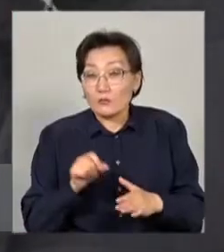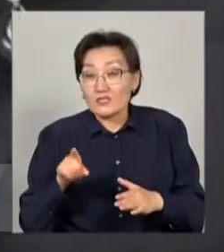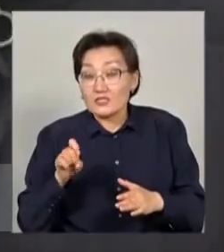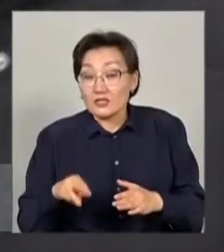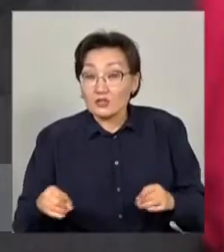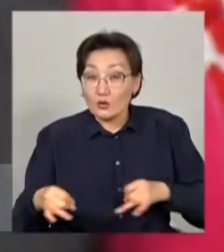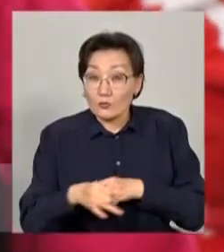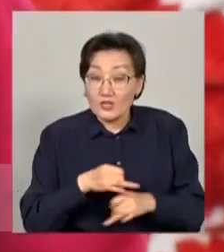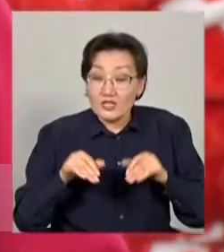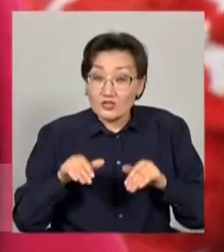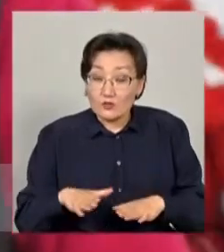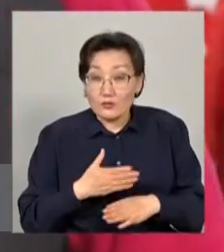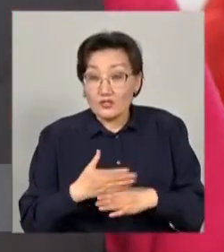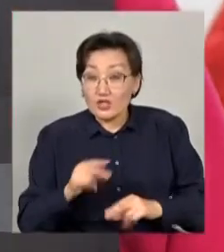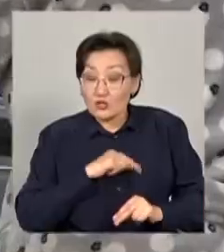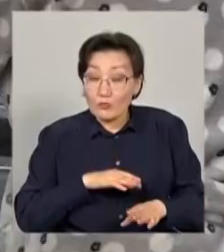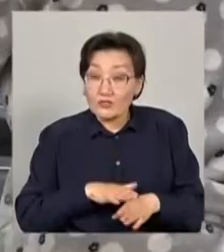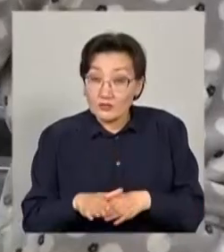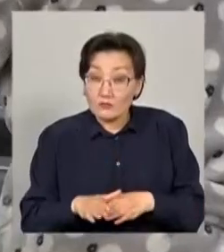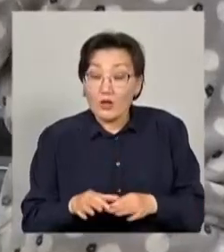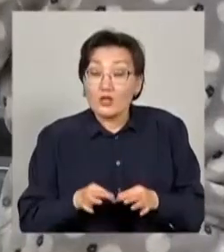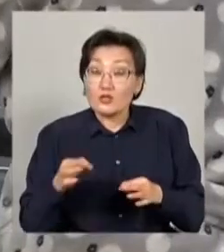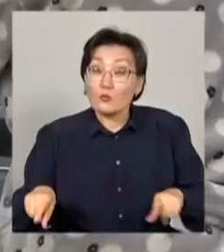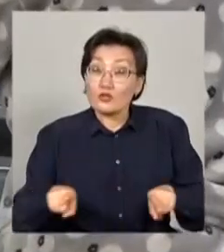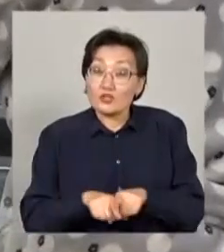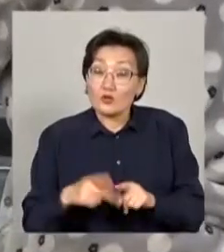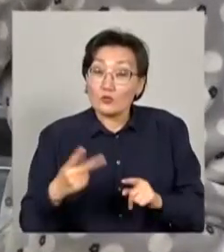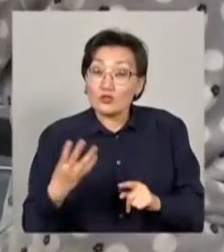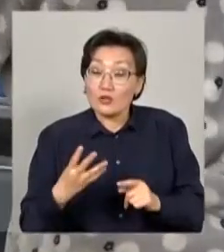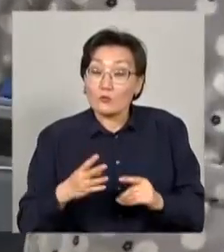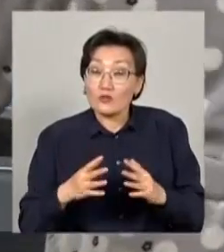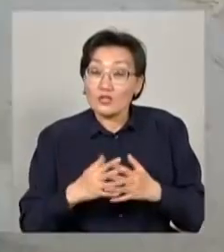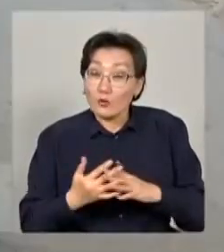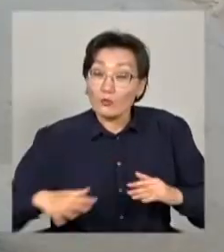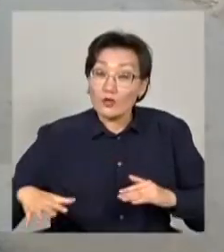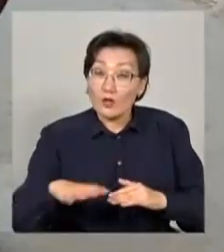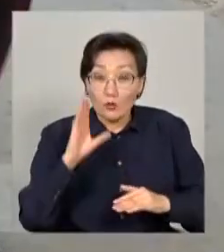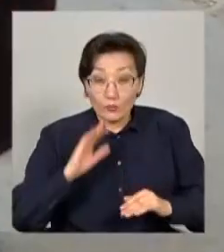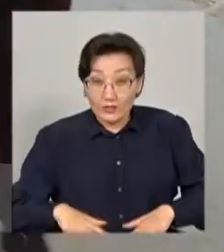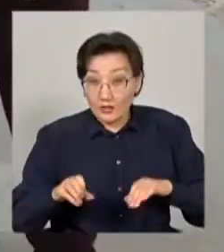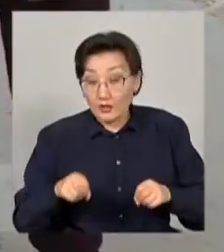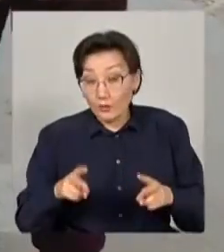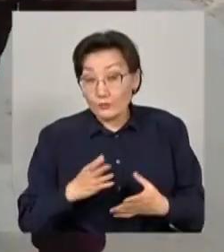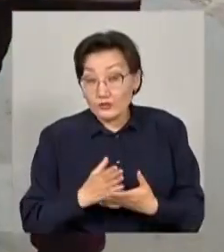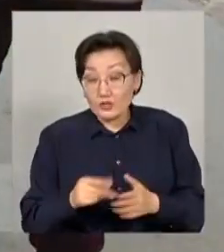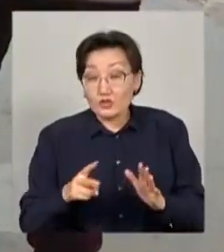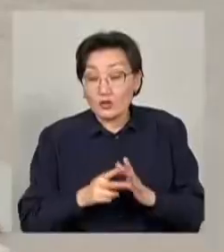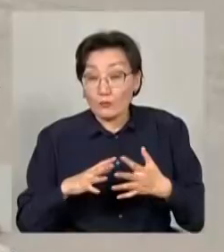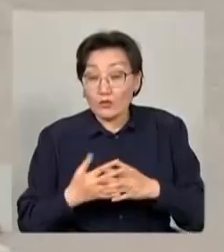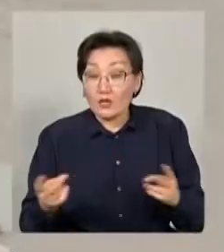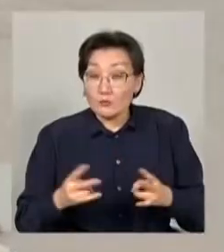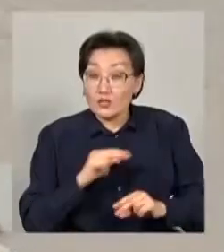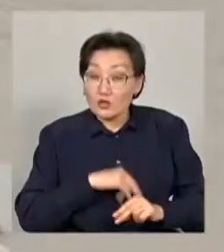алады, кейіннен шешім шығып жұмыс атқарылады. Ал облыста осындай 34 аумақты су басу қаупі бар. Қазір олардың жетеуінде тиісті